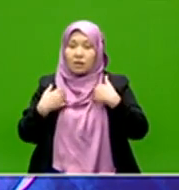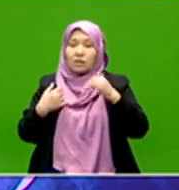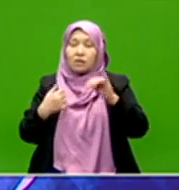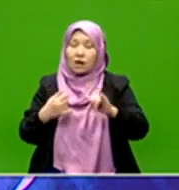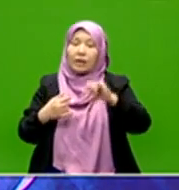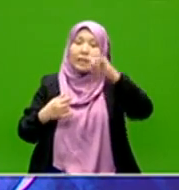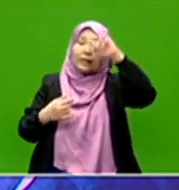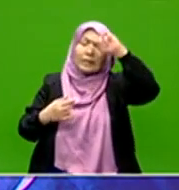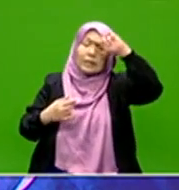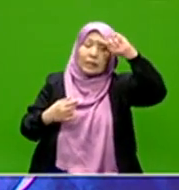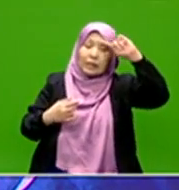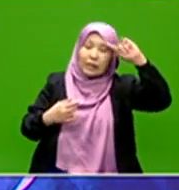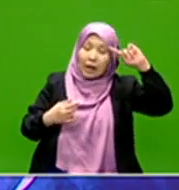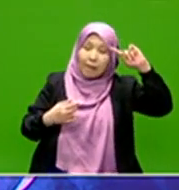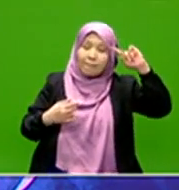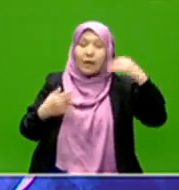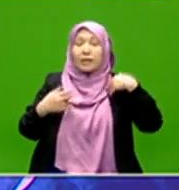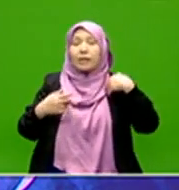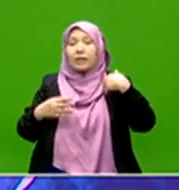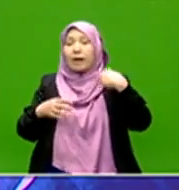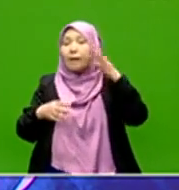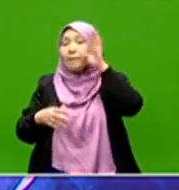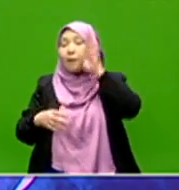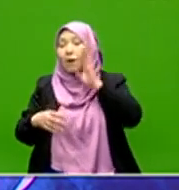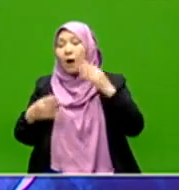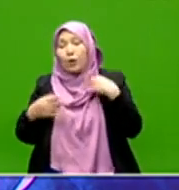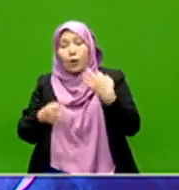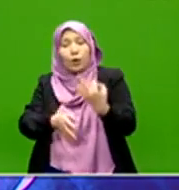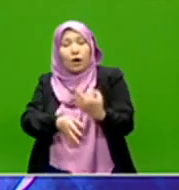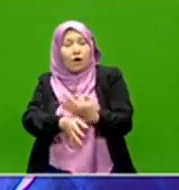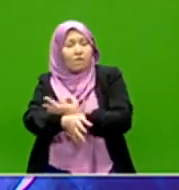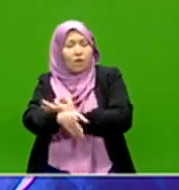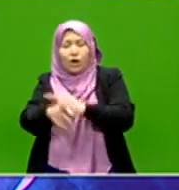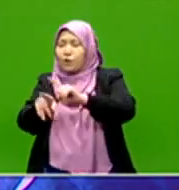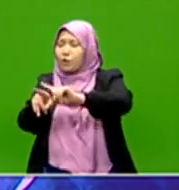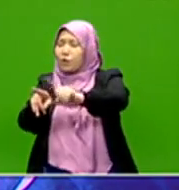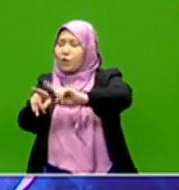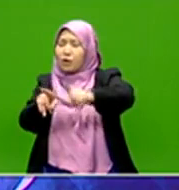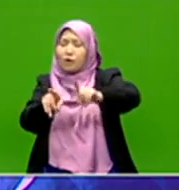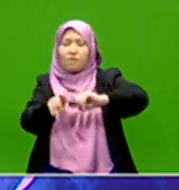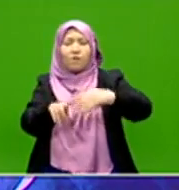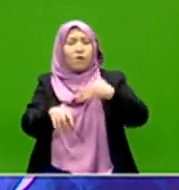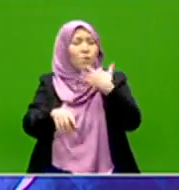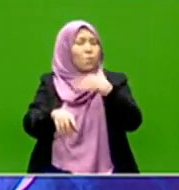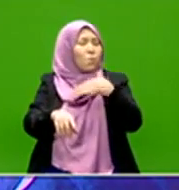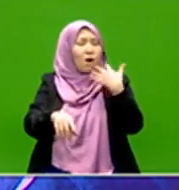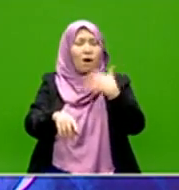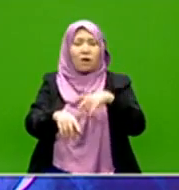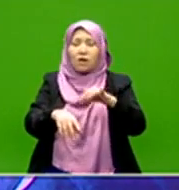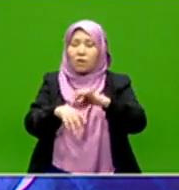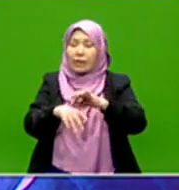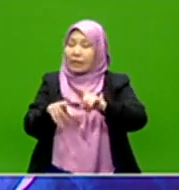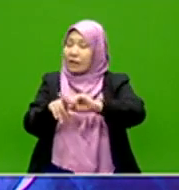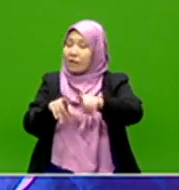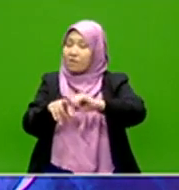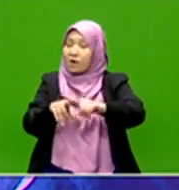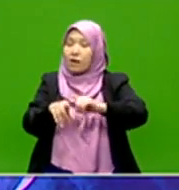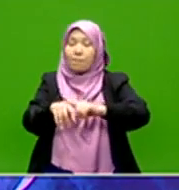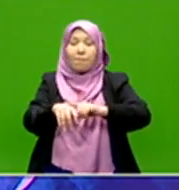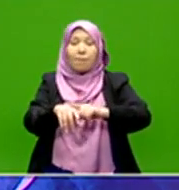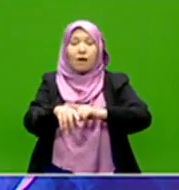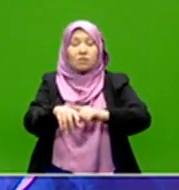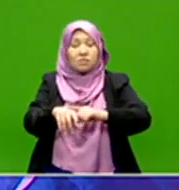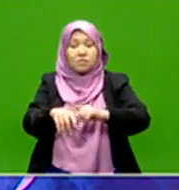ada yang coklat, ada yang putih, macam-macam warna kulit, berbagai-bagai bangsa, bahasa,